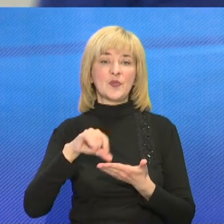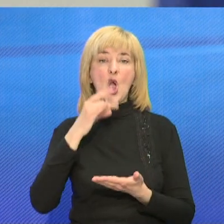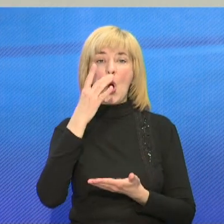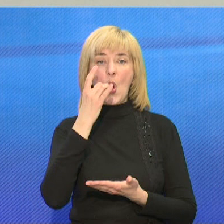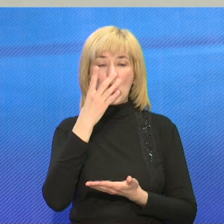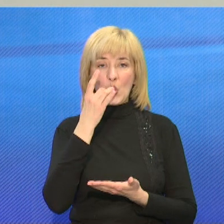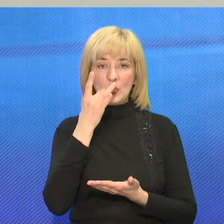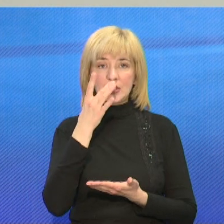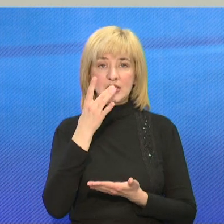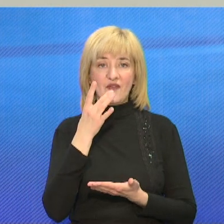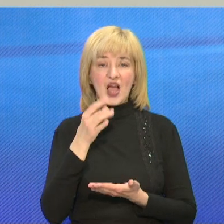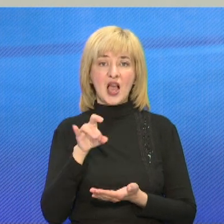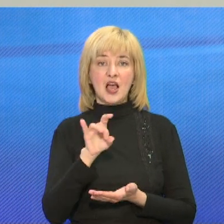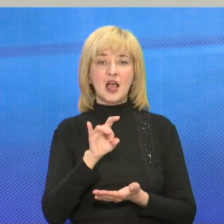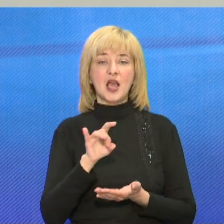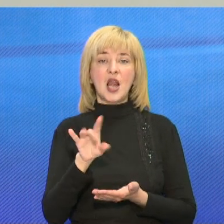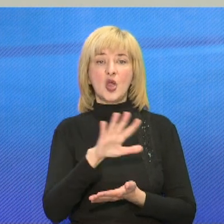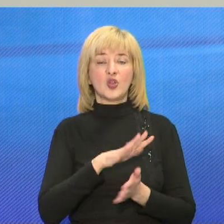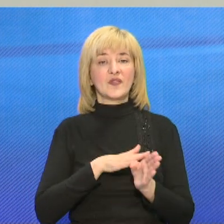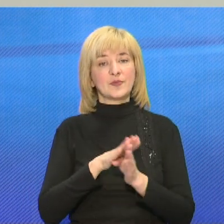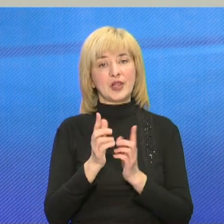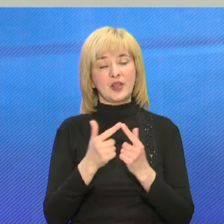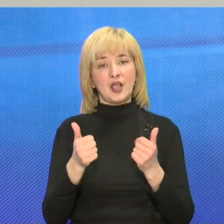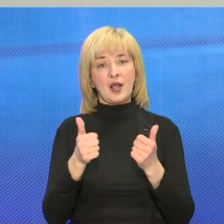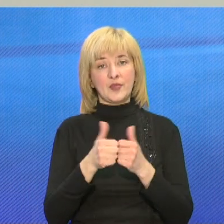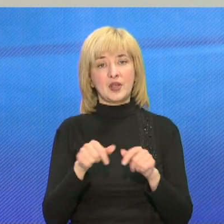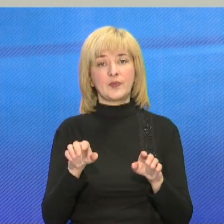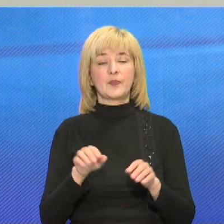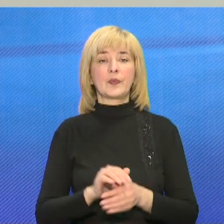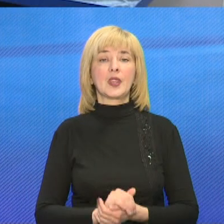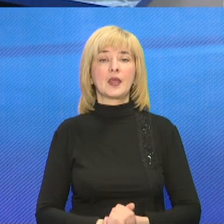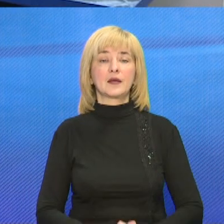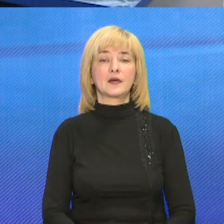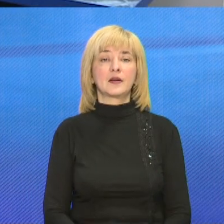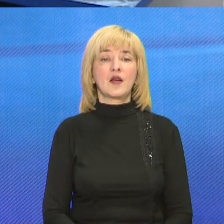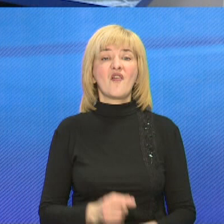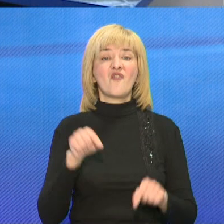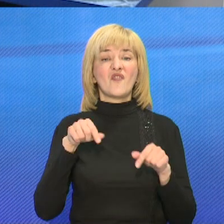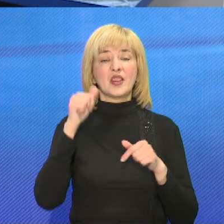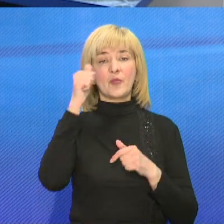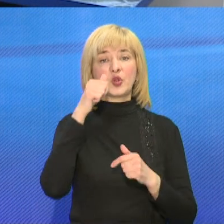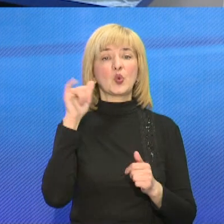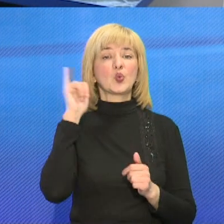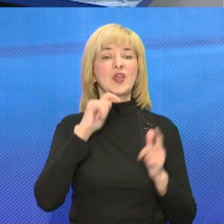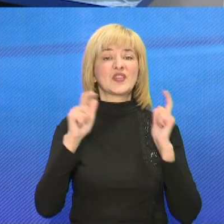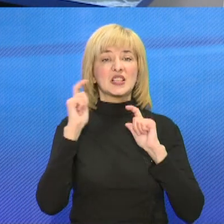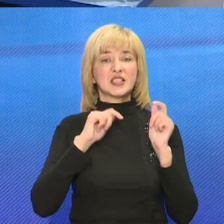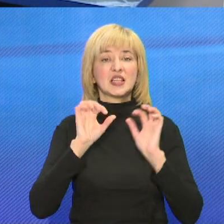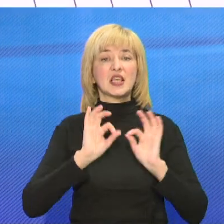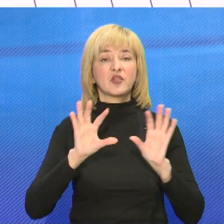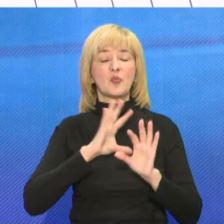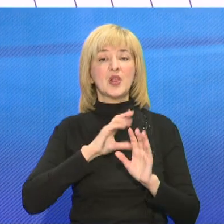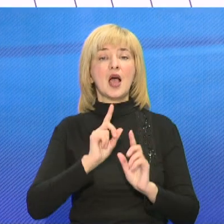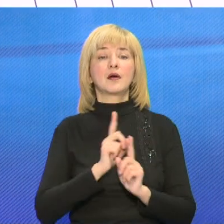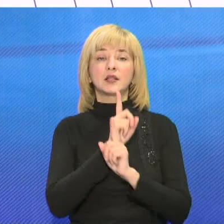Гродненского районного исполнительного комитета тоже примут участие в нашем мероприятии. У гэтым годзе універсітэцкая дыктоўка была асаблівая.